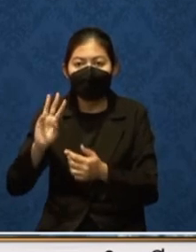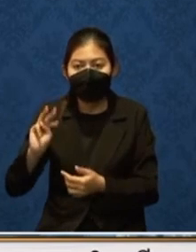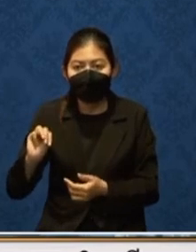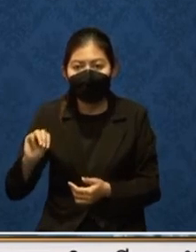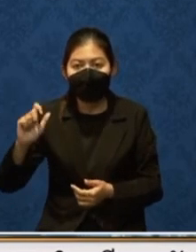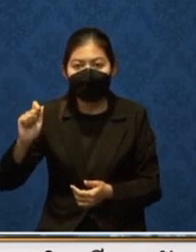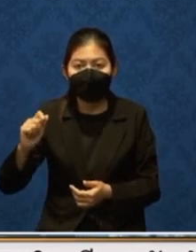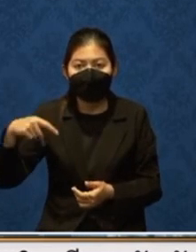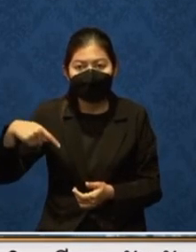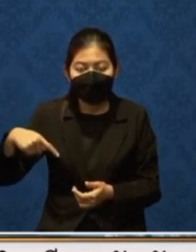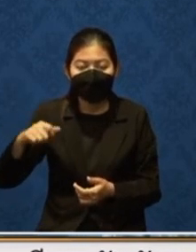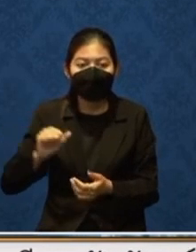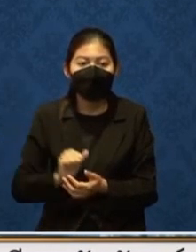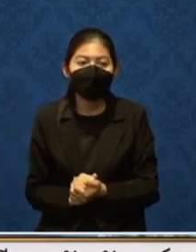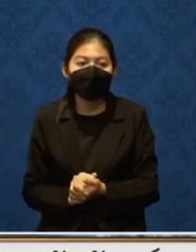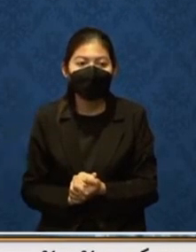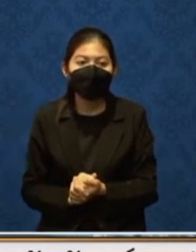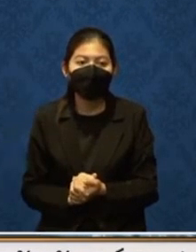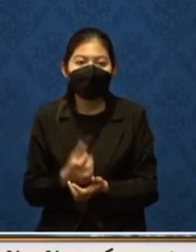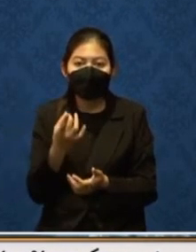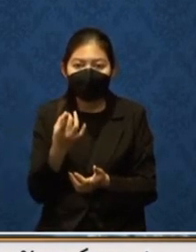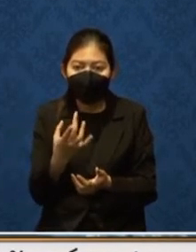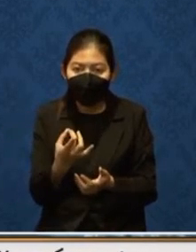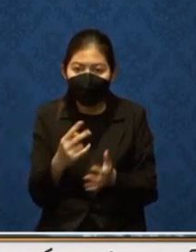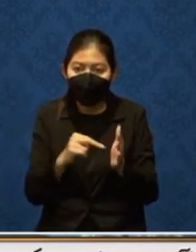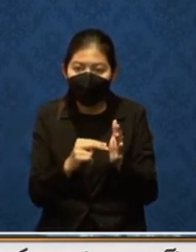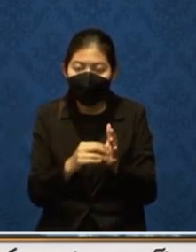ผมจะอธบายว่า MR Mapืออะไร